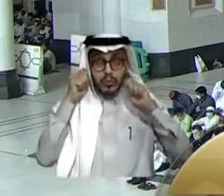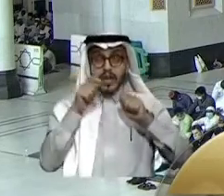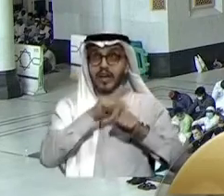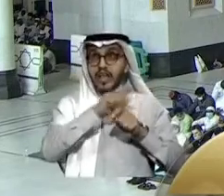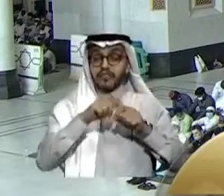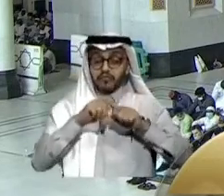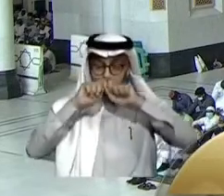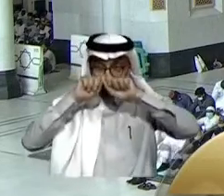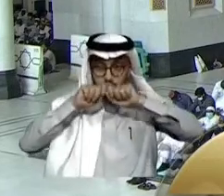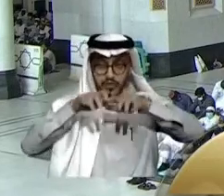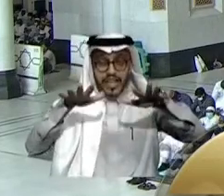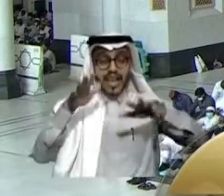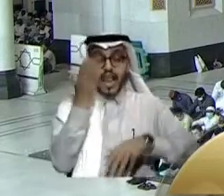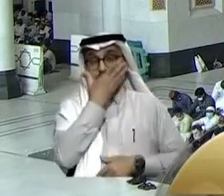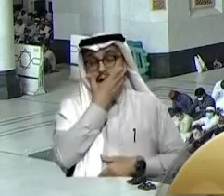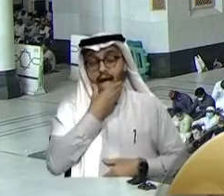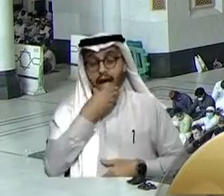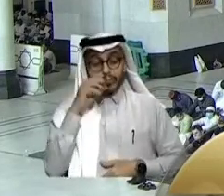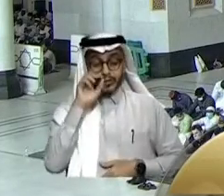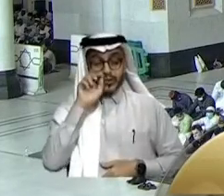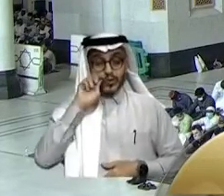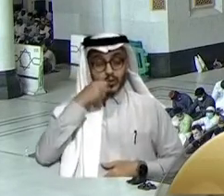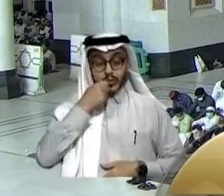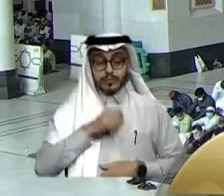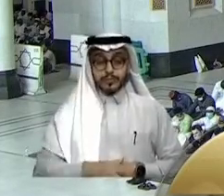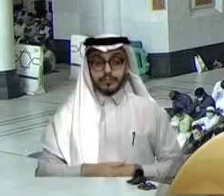ولم يفضحك.